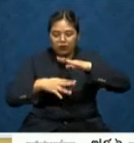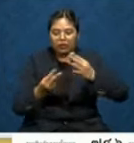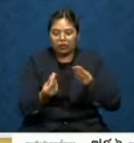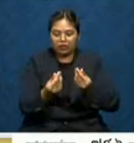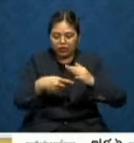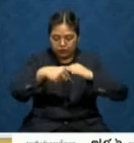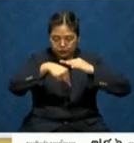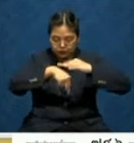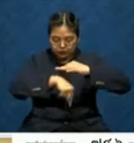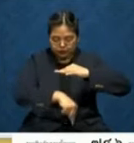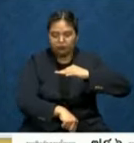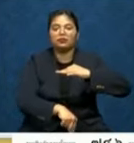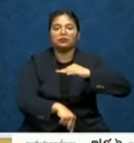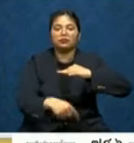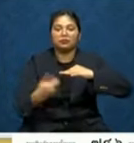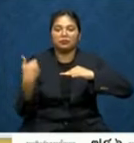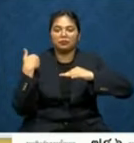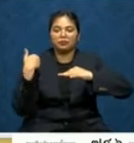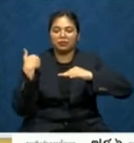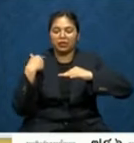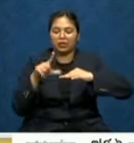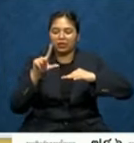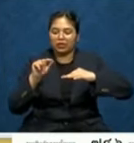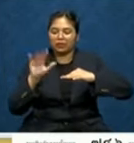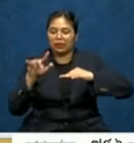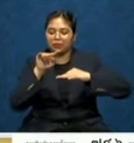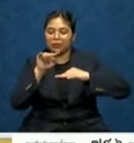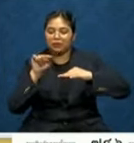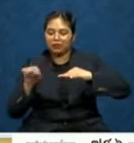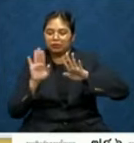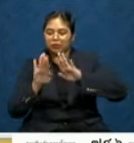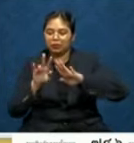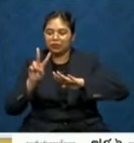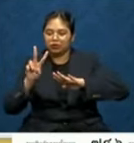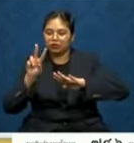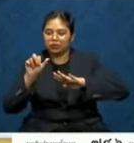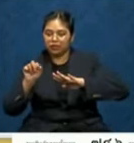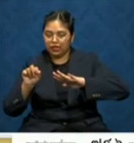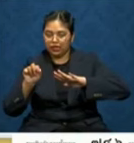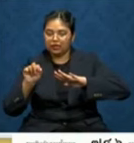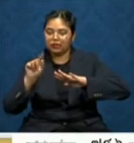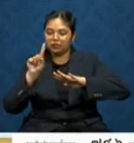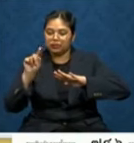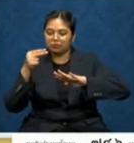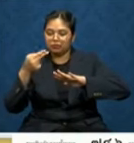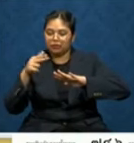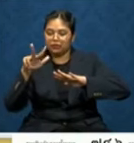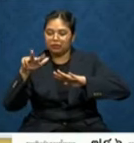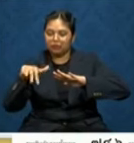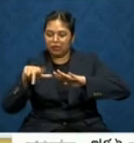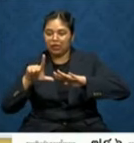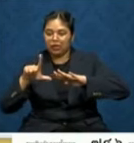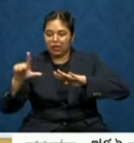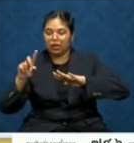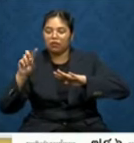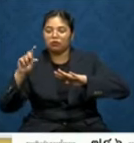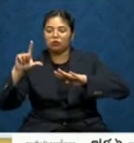ท่านประธานอีก 25%หรือประมาณ213,000ล้าน